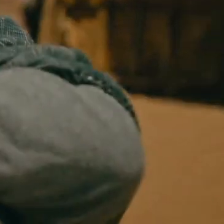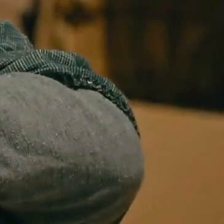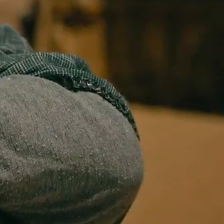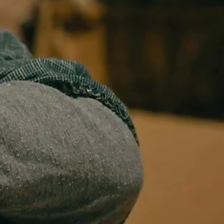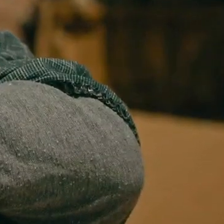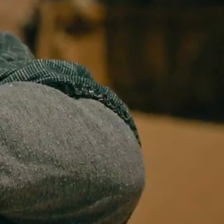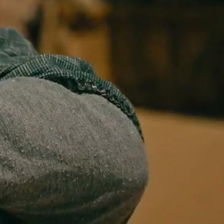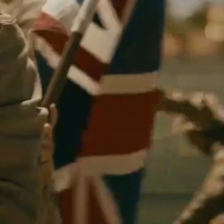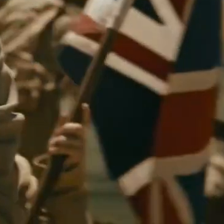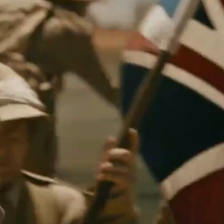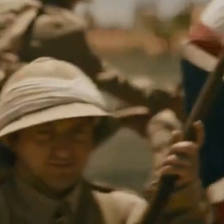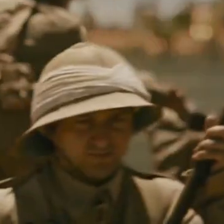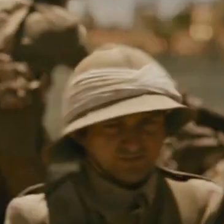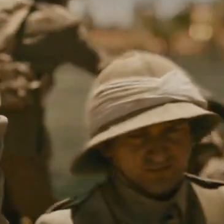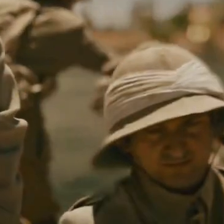yerdeki siperde.